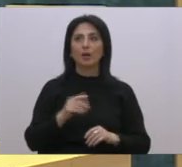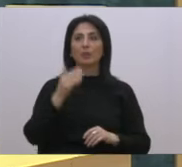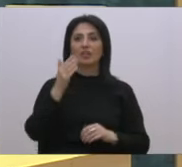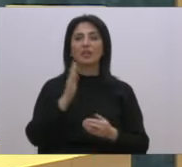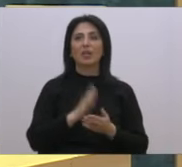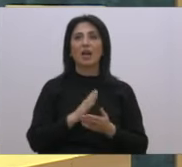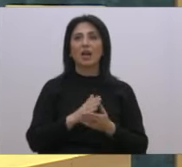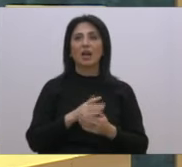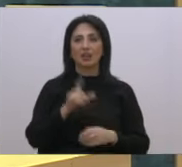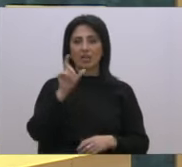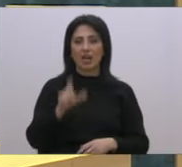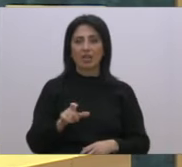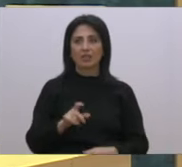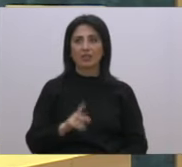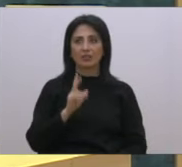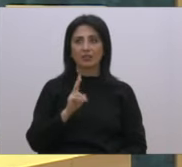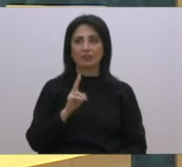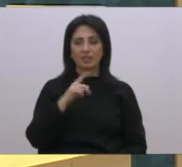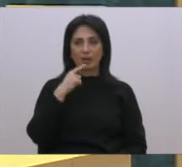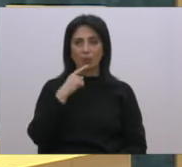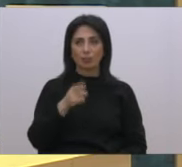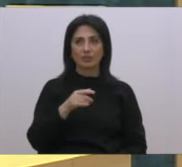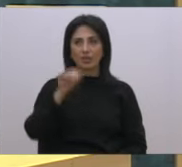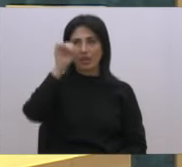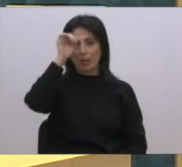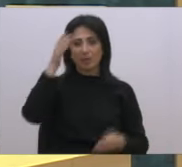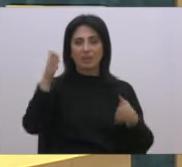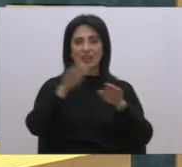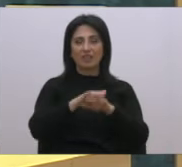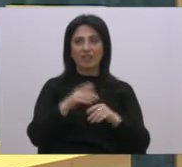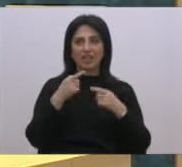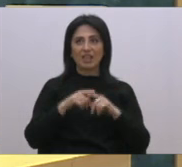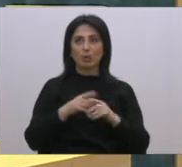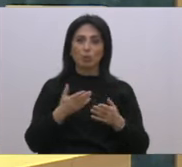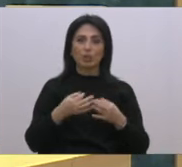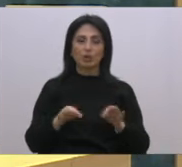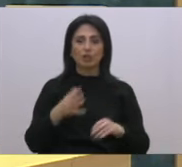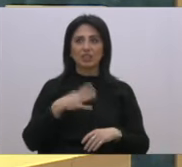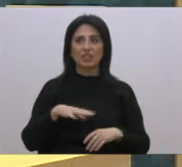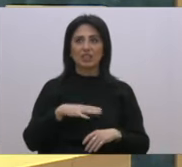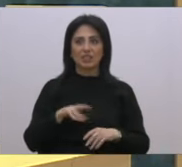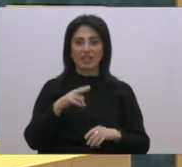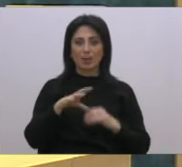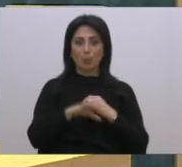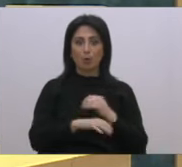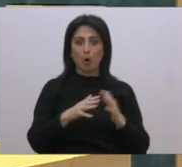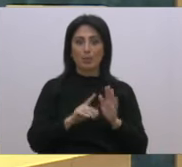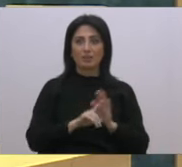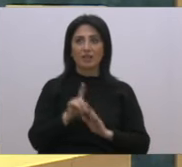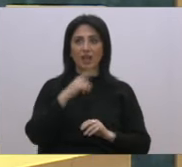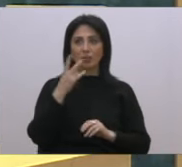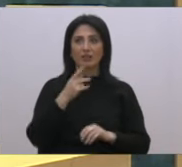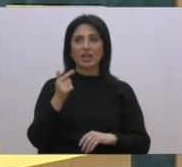ხართ კაცი, რომელიც ამბობდა ღმერთმა დაგვიფაროს და თეორიულად რომ დაუშვათ, რომ საქართველოში დეკემბრის ბოლომდე ომი იწყება, რა თქმა